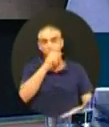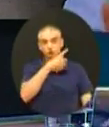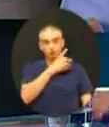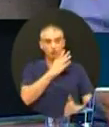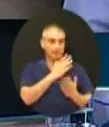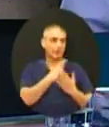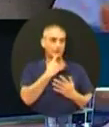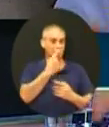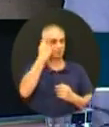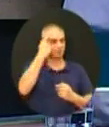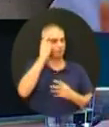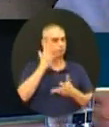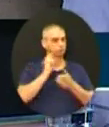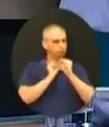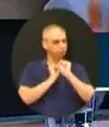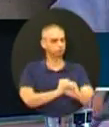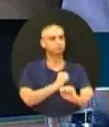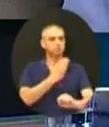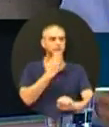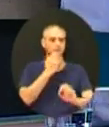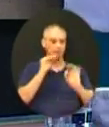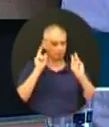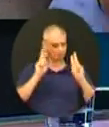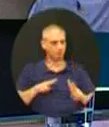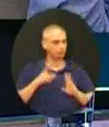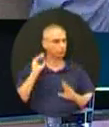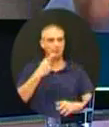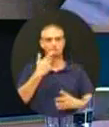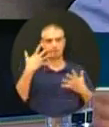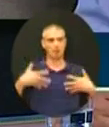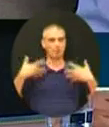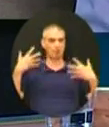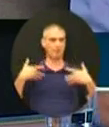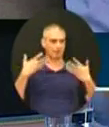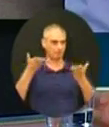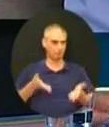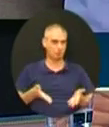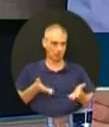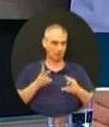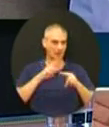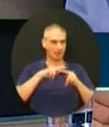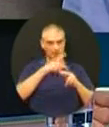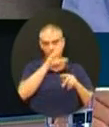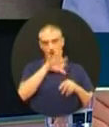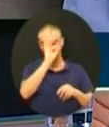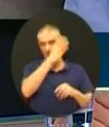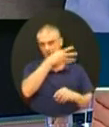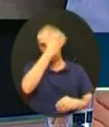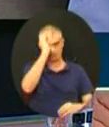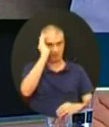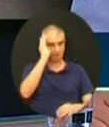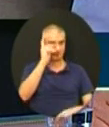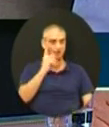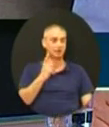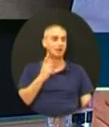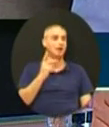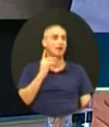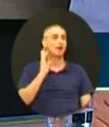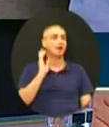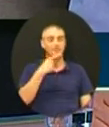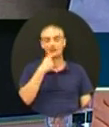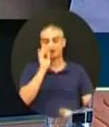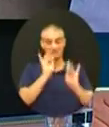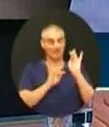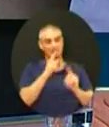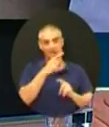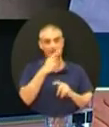גילה עמדות פרו-ישראליות במובהק גם לאור הצהלות שהיו בבניין הזה לאחר שטראמפ נבחר. הקריאות הגנאי